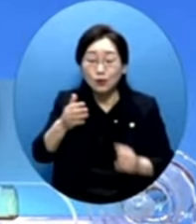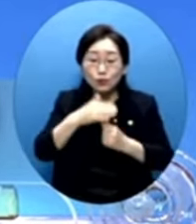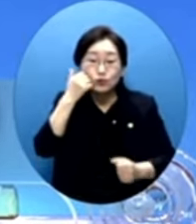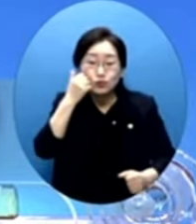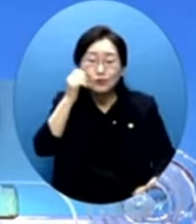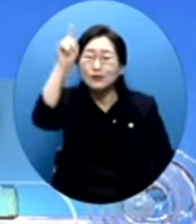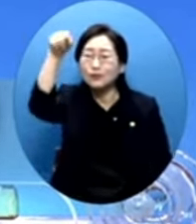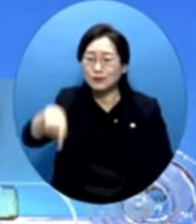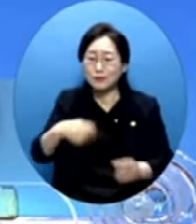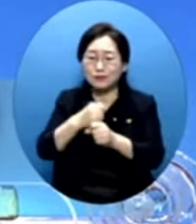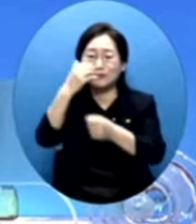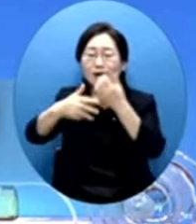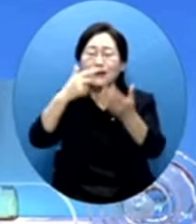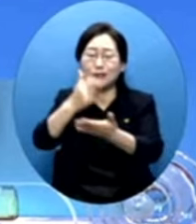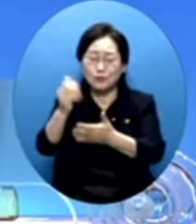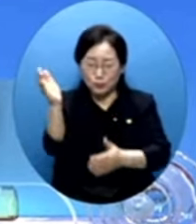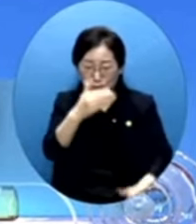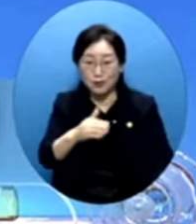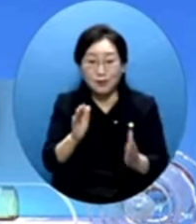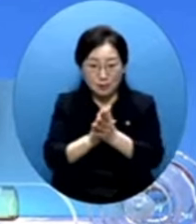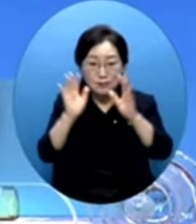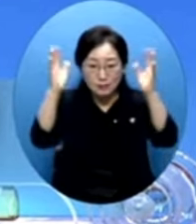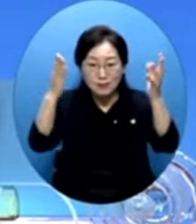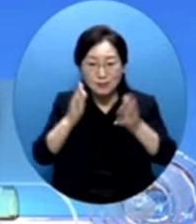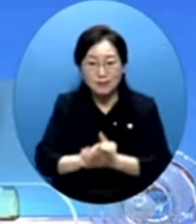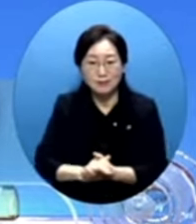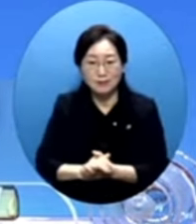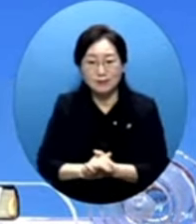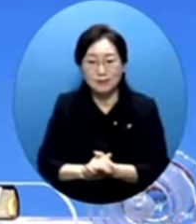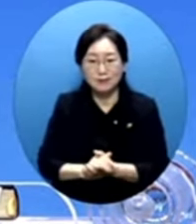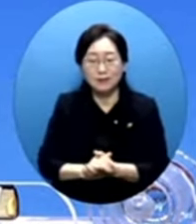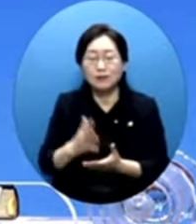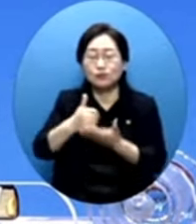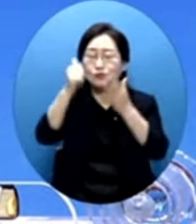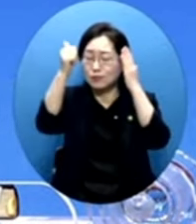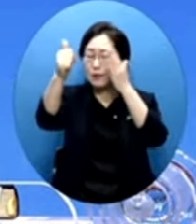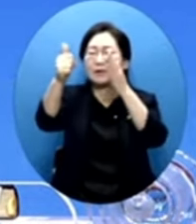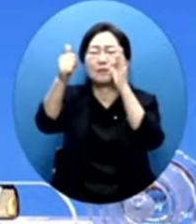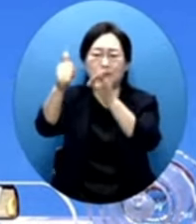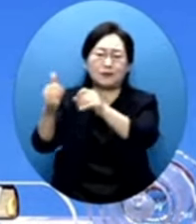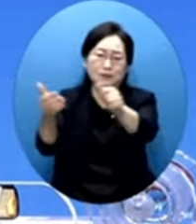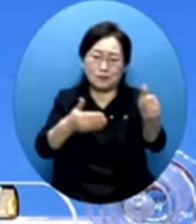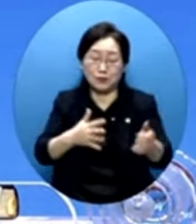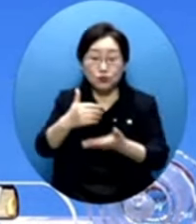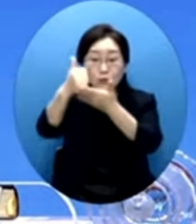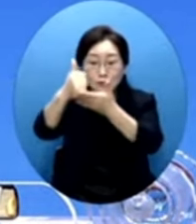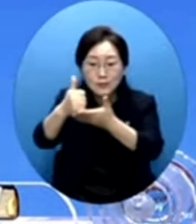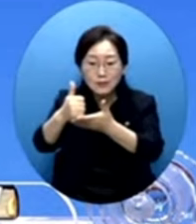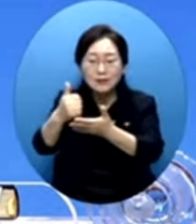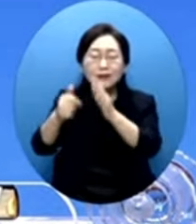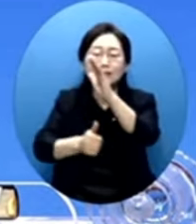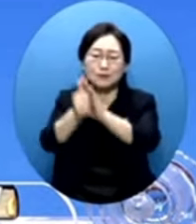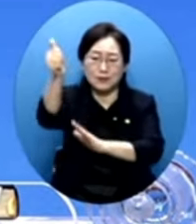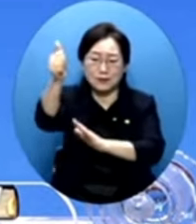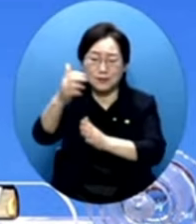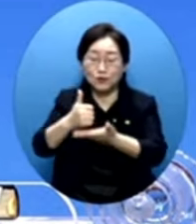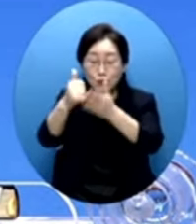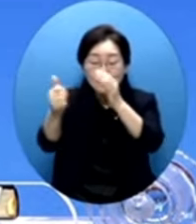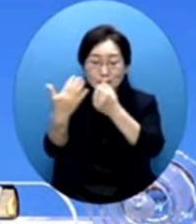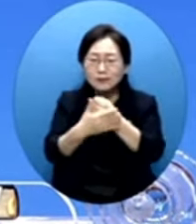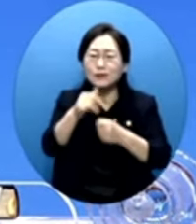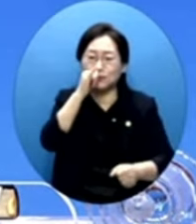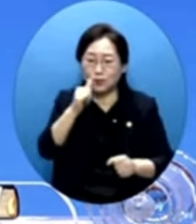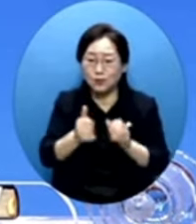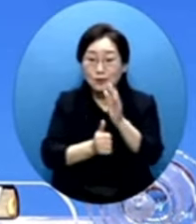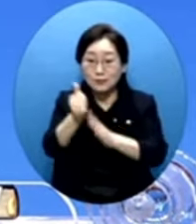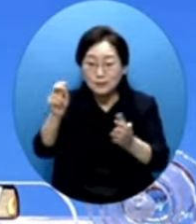지으신 야호 에게서로다 할렐루야 아멘 주님을 바라보세요 주님에게 희망이 있습니다 주님에게 은혜가 있습니다